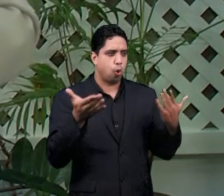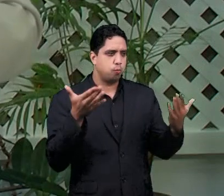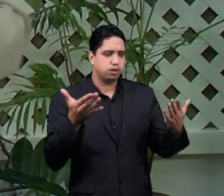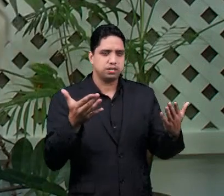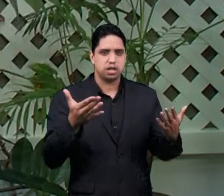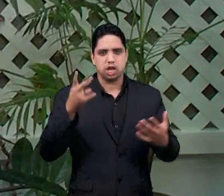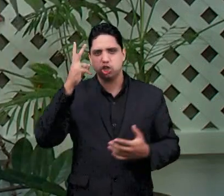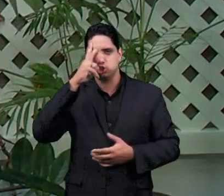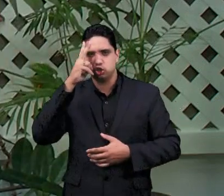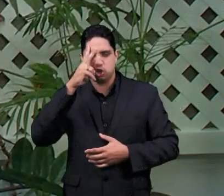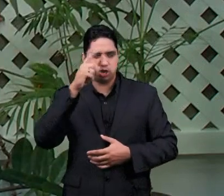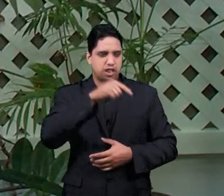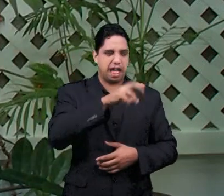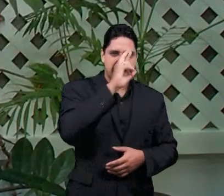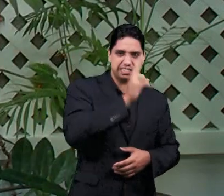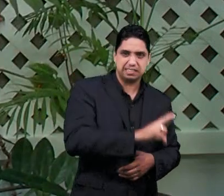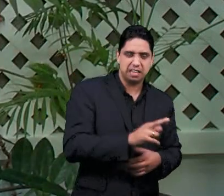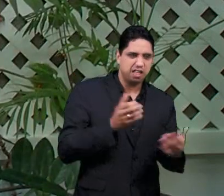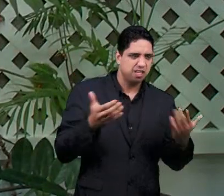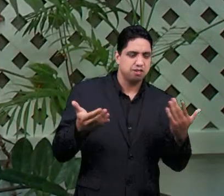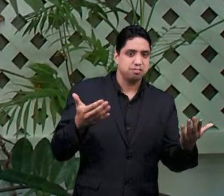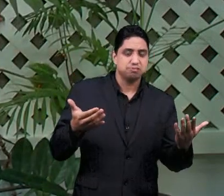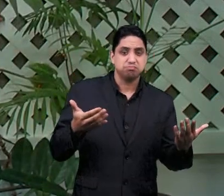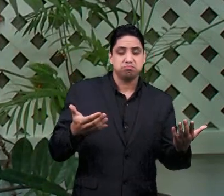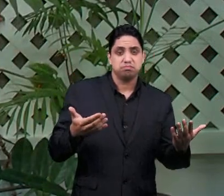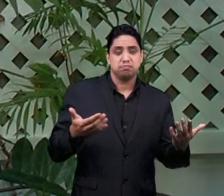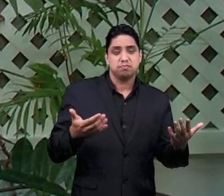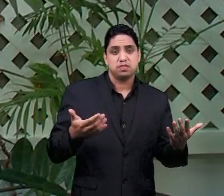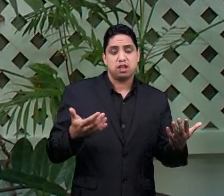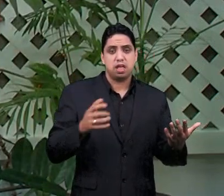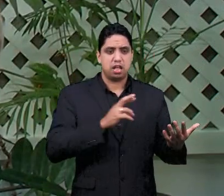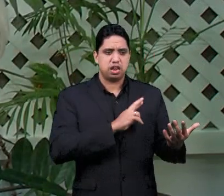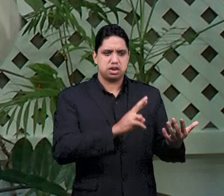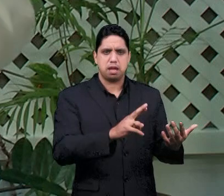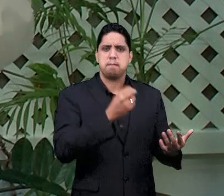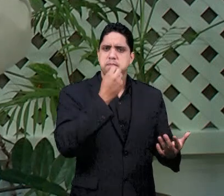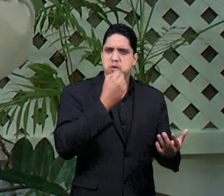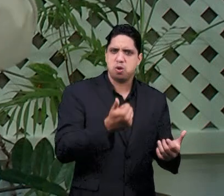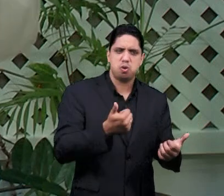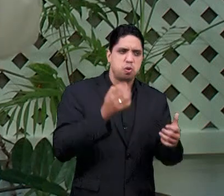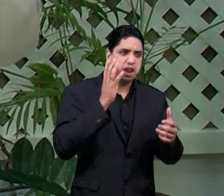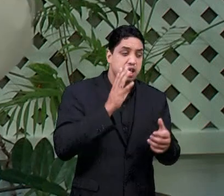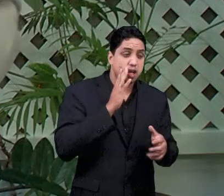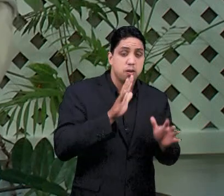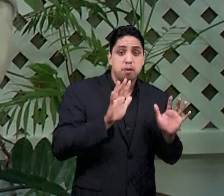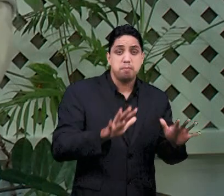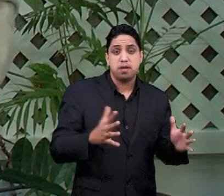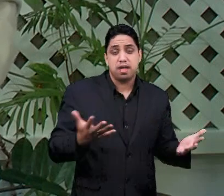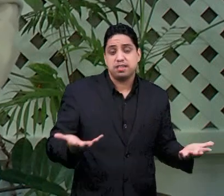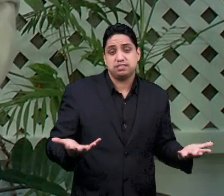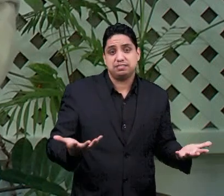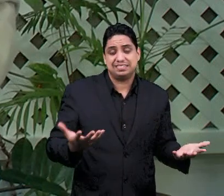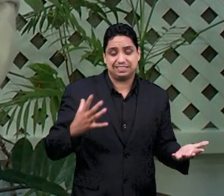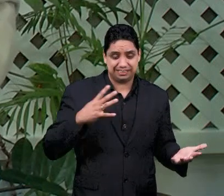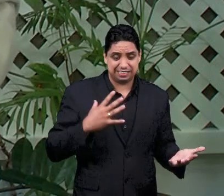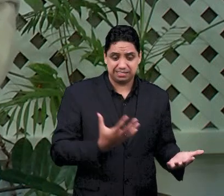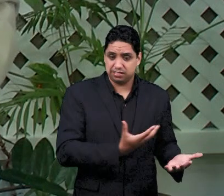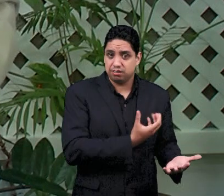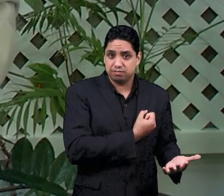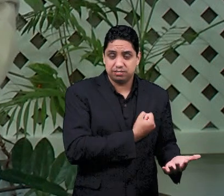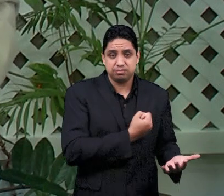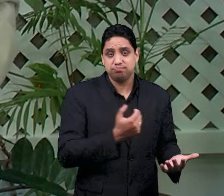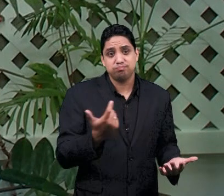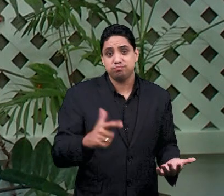en considérant l'aspect, nous pouvons dire, religieux, ça peut être même bien, mais cela n'amène pas à